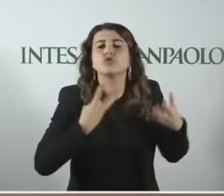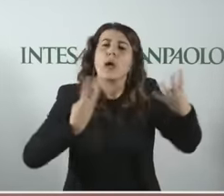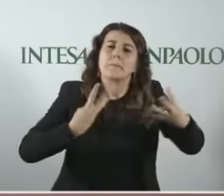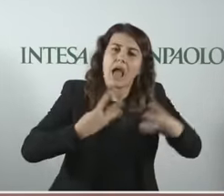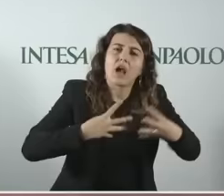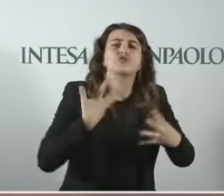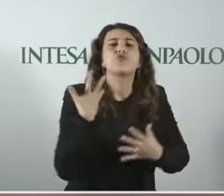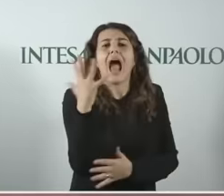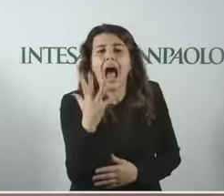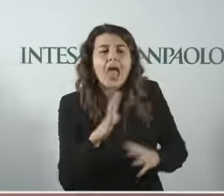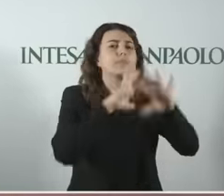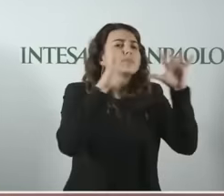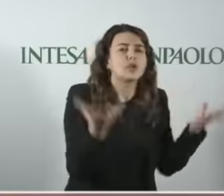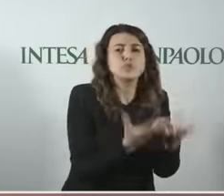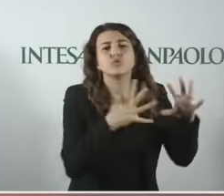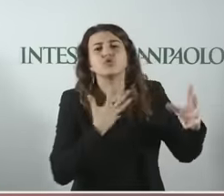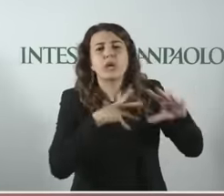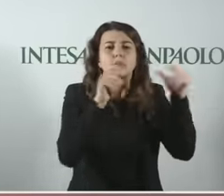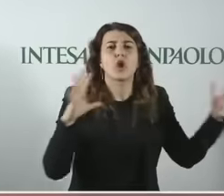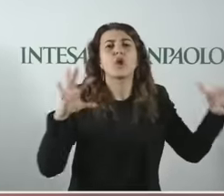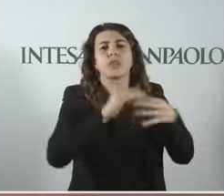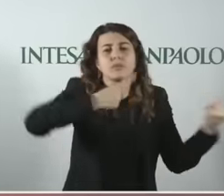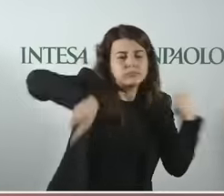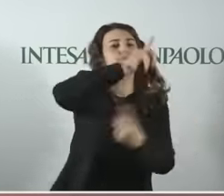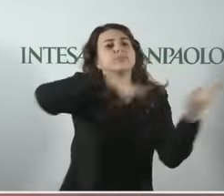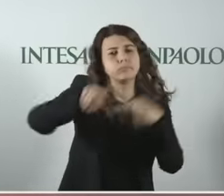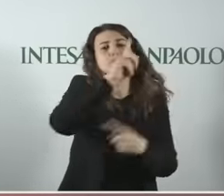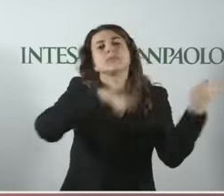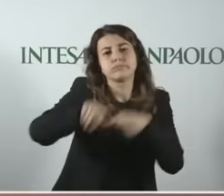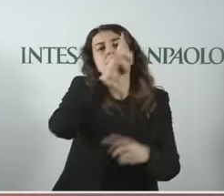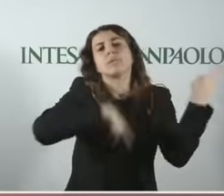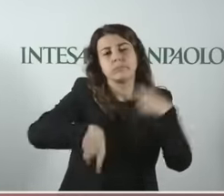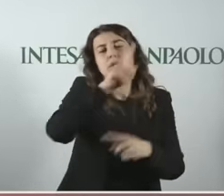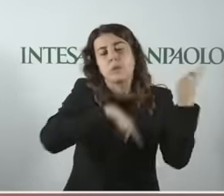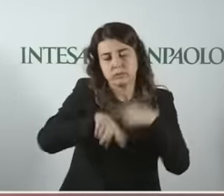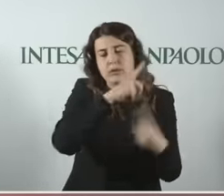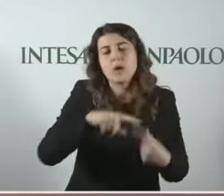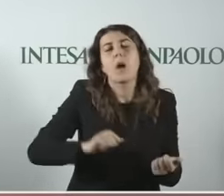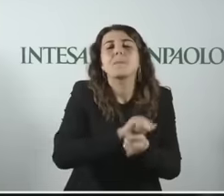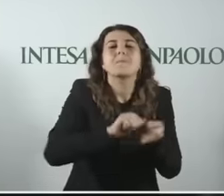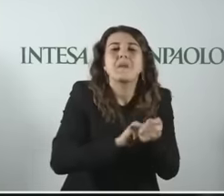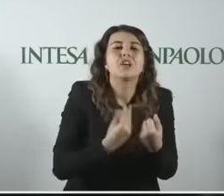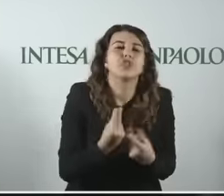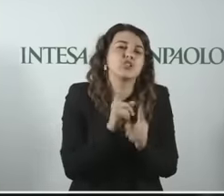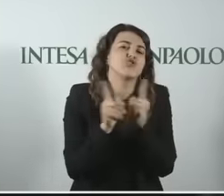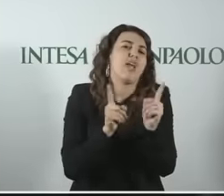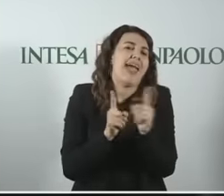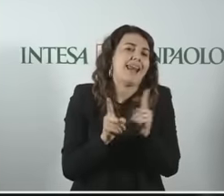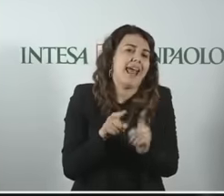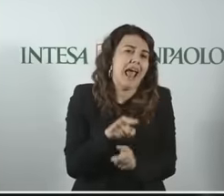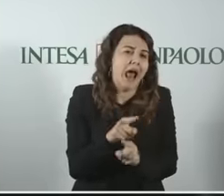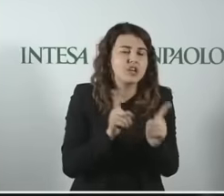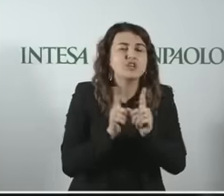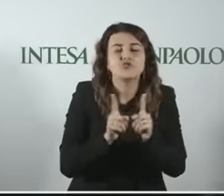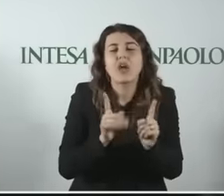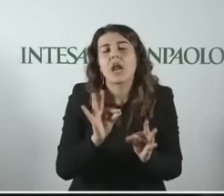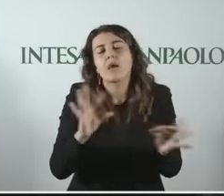alberi che permette con questa ruota di far girare le macine d'accordo e quindi si macinano i cereali su grande scala